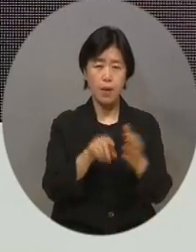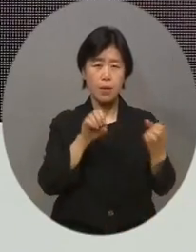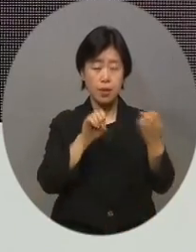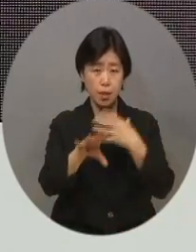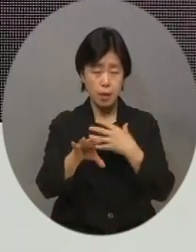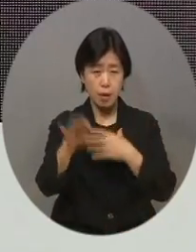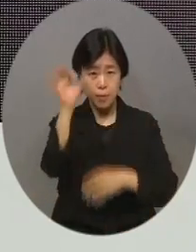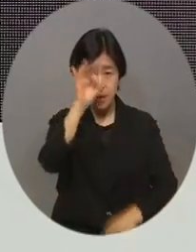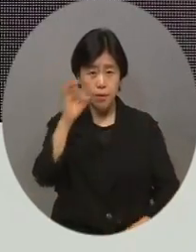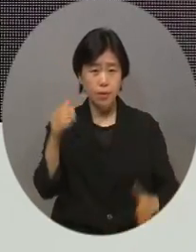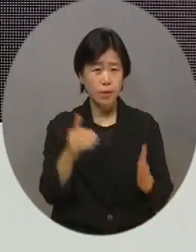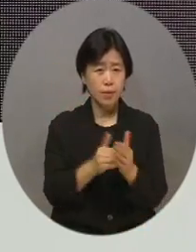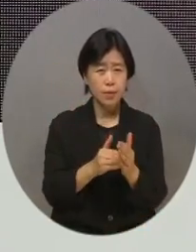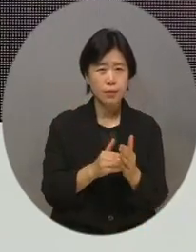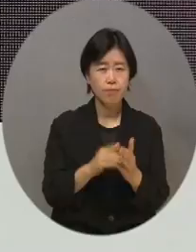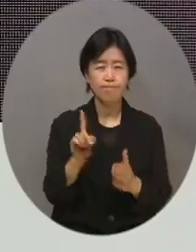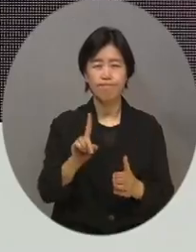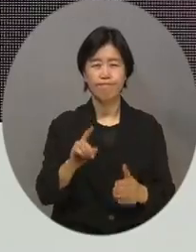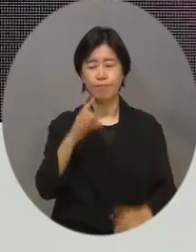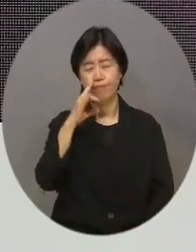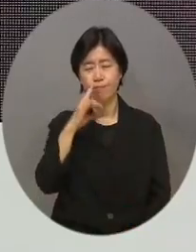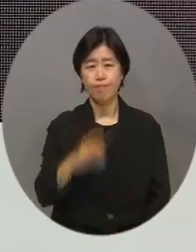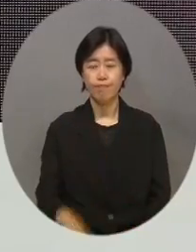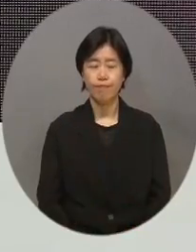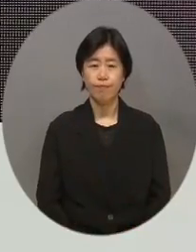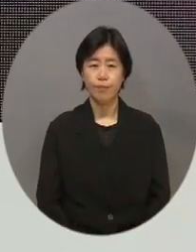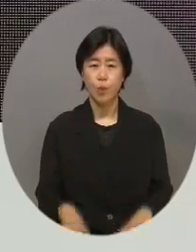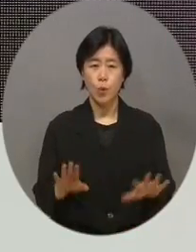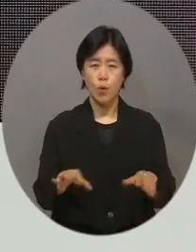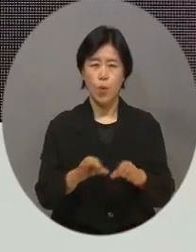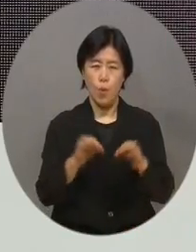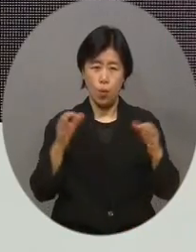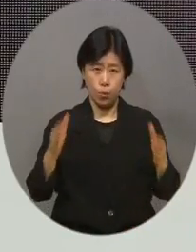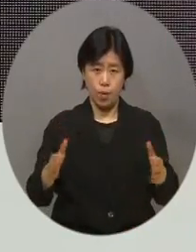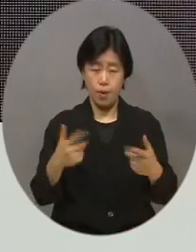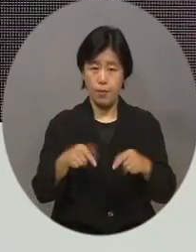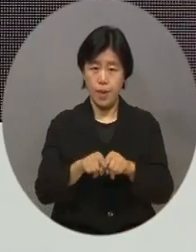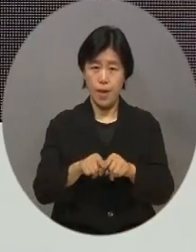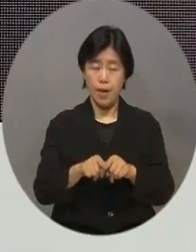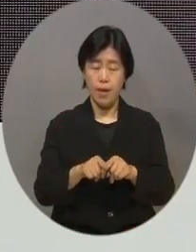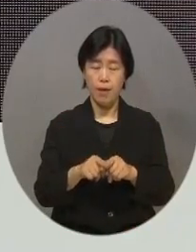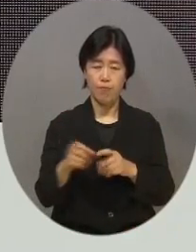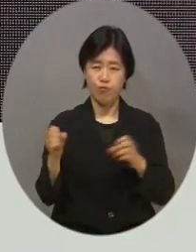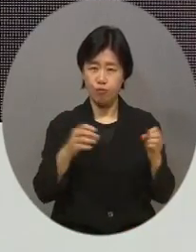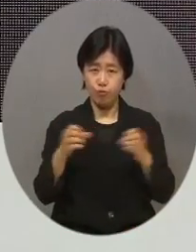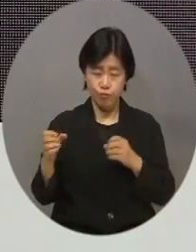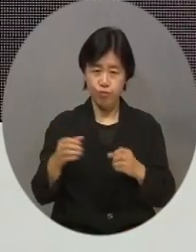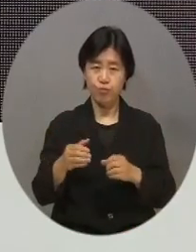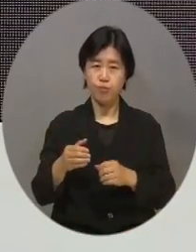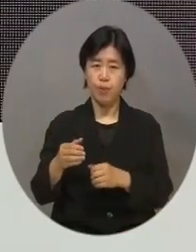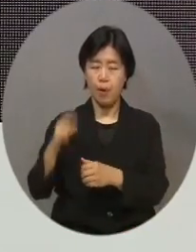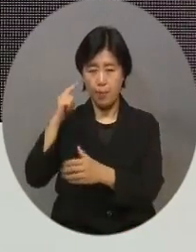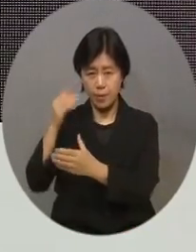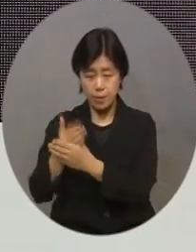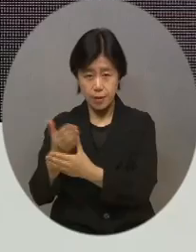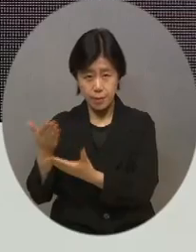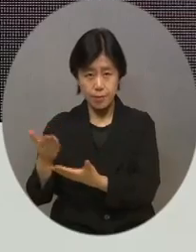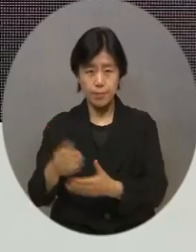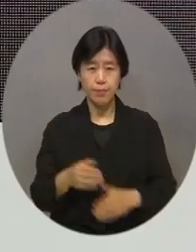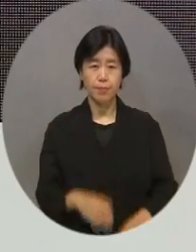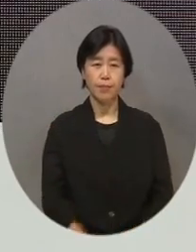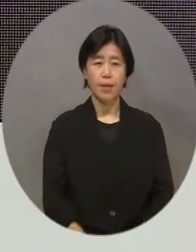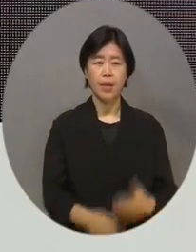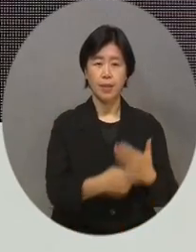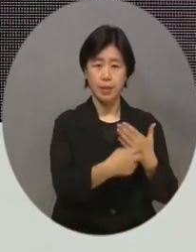해답을 찾으셨는지 궁금합니다. 오늘 긴 시간 동안 함께 이야기 나눠주신 원호성 박사님,